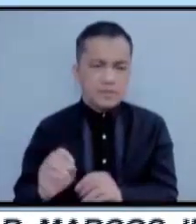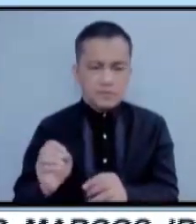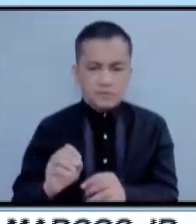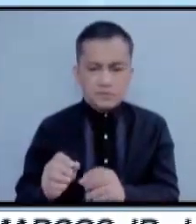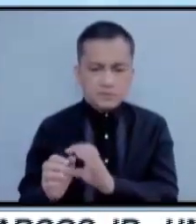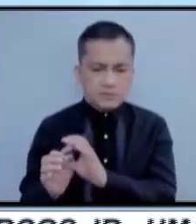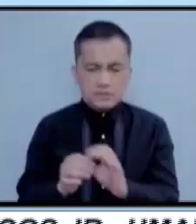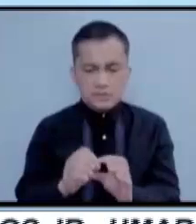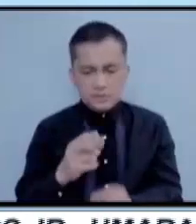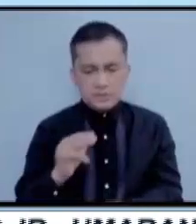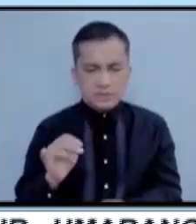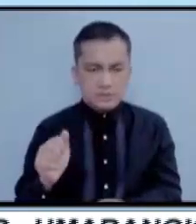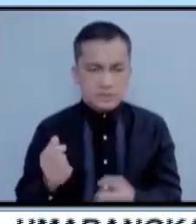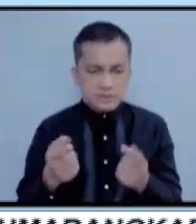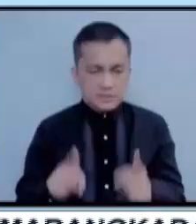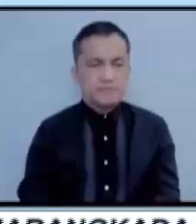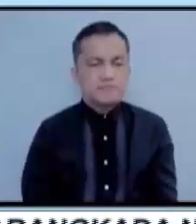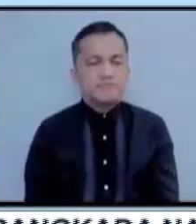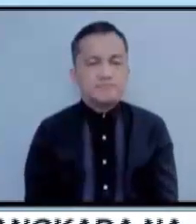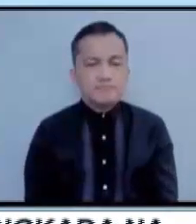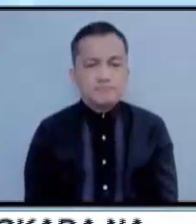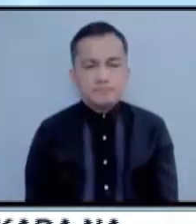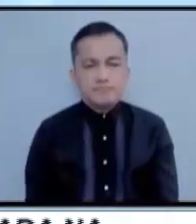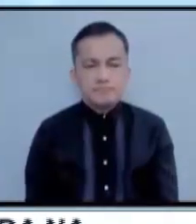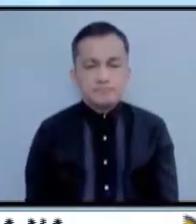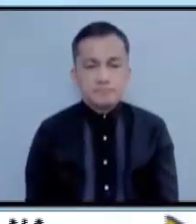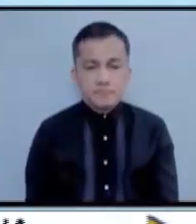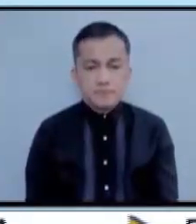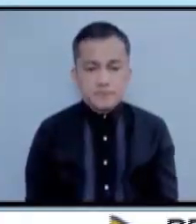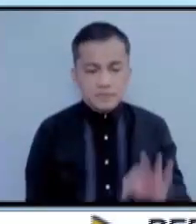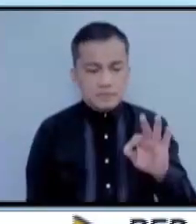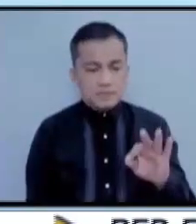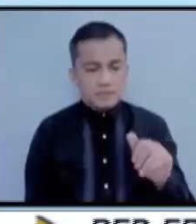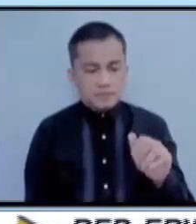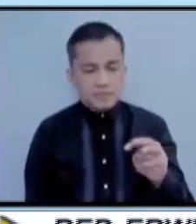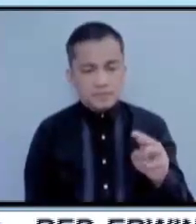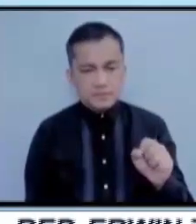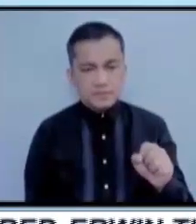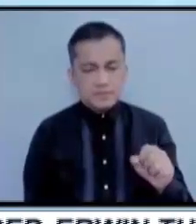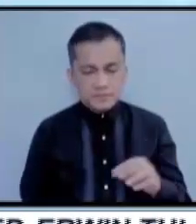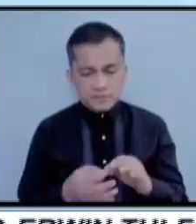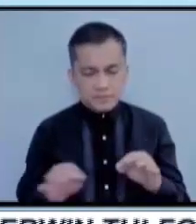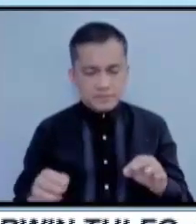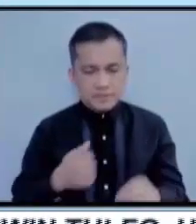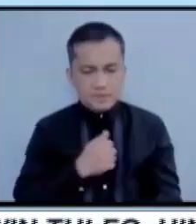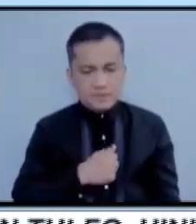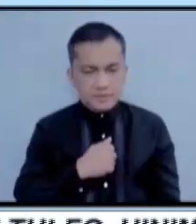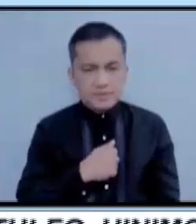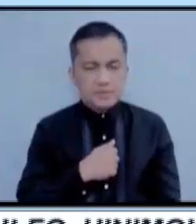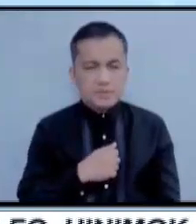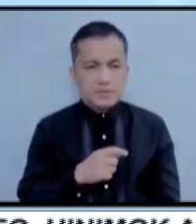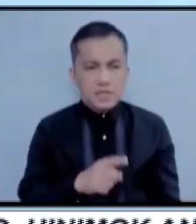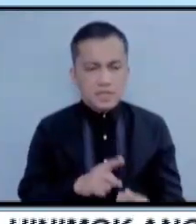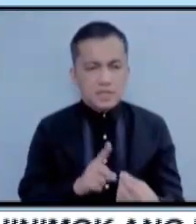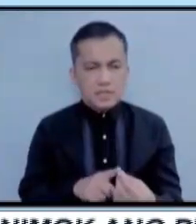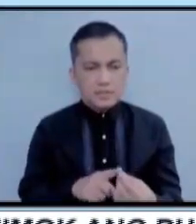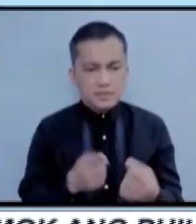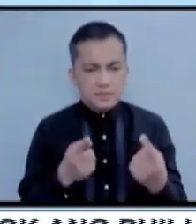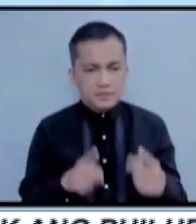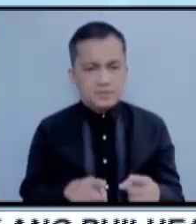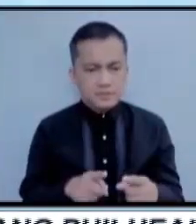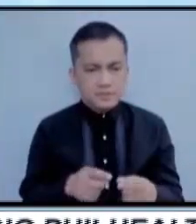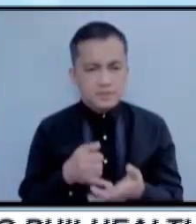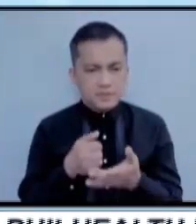nangyari samantala naglabas na rin ang famas and statements of Apology as explanation tungkol sa nangyari sa Awards